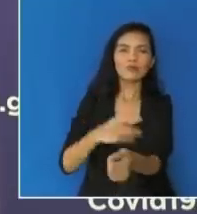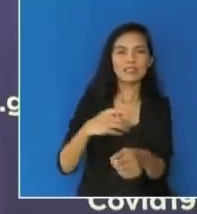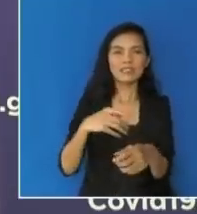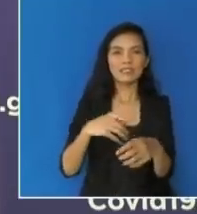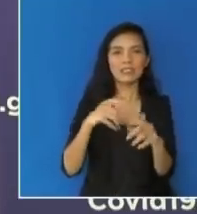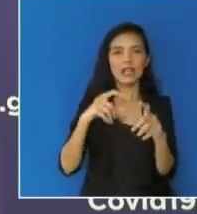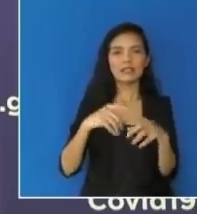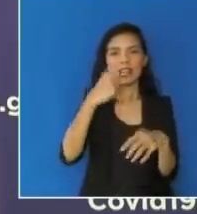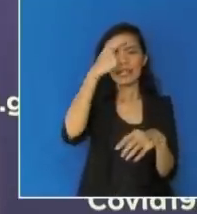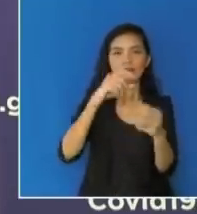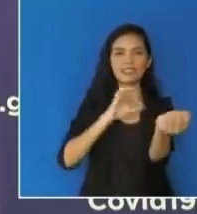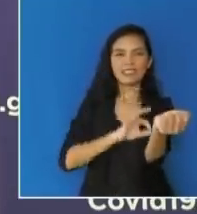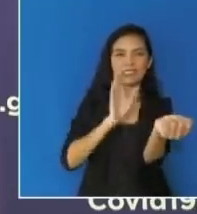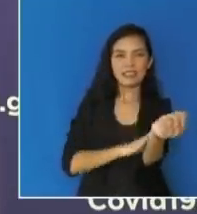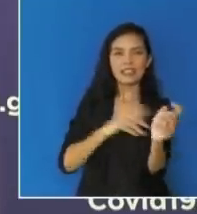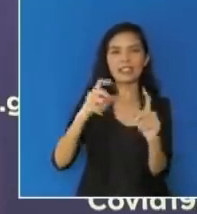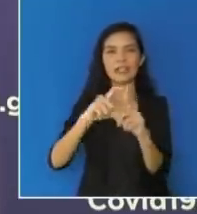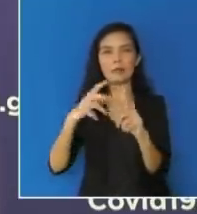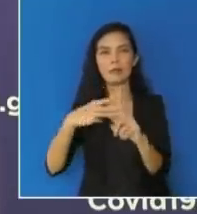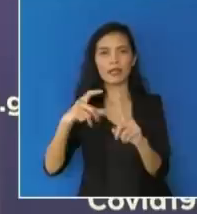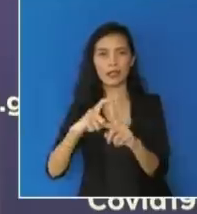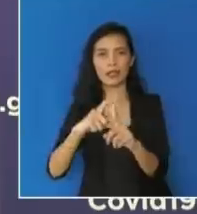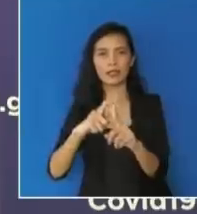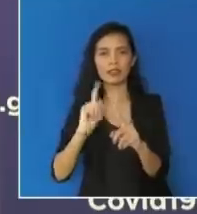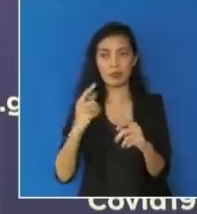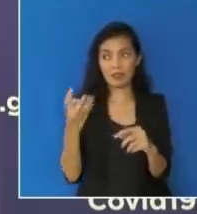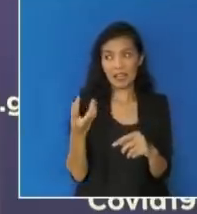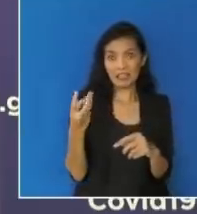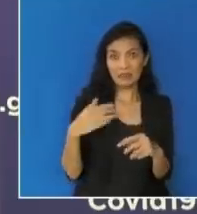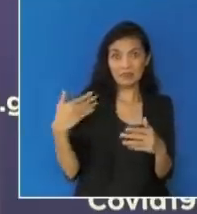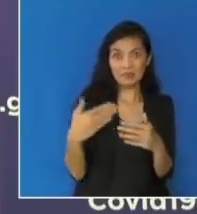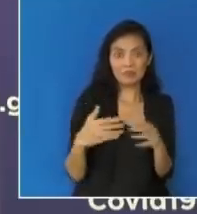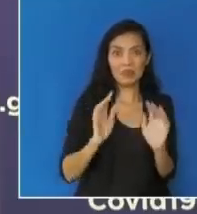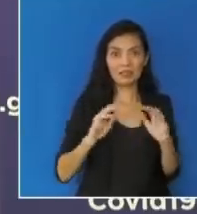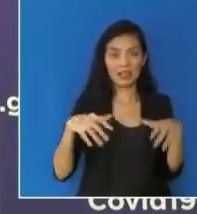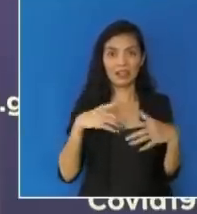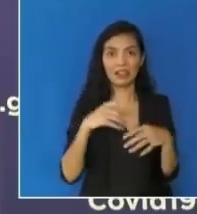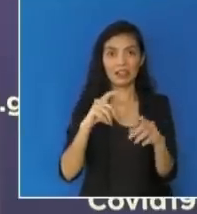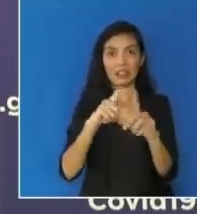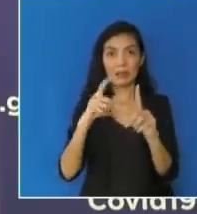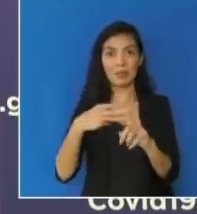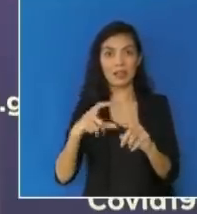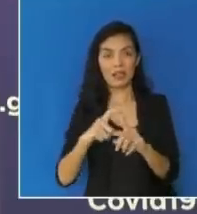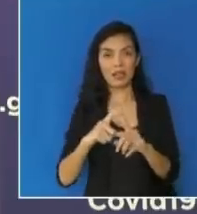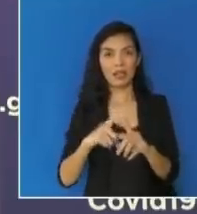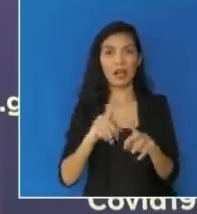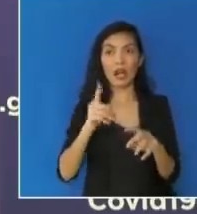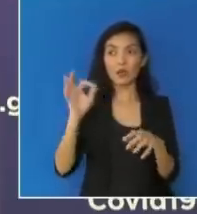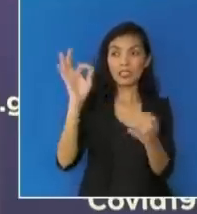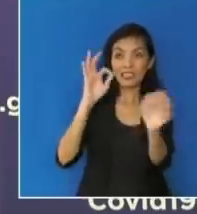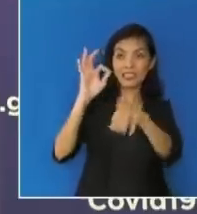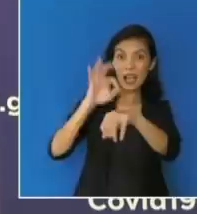dengan peningkatan kasus demam berdarah. Lakukan pemberantasan sarang nyamuk di rumah kita.